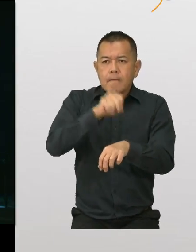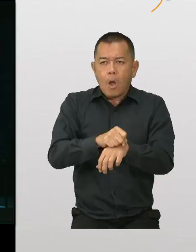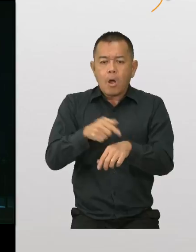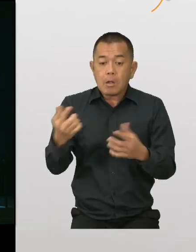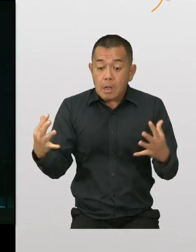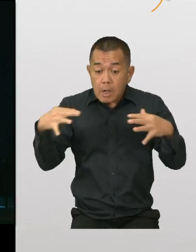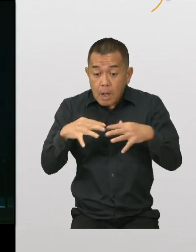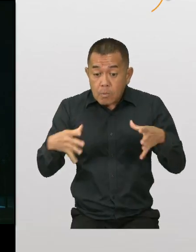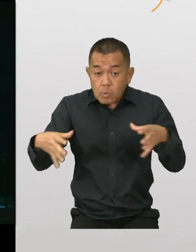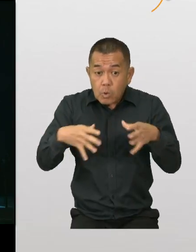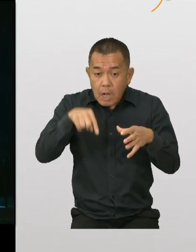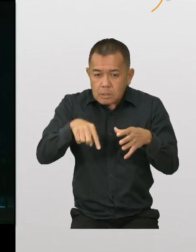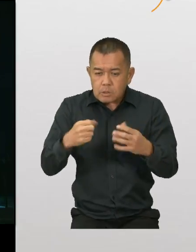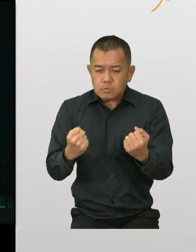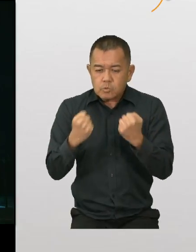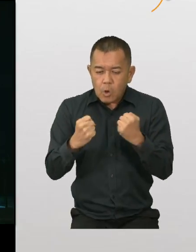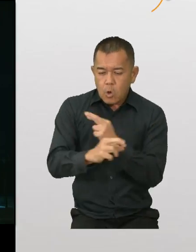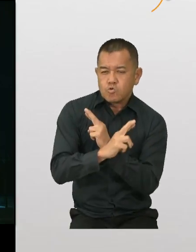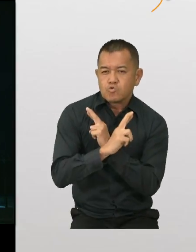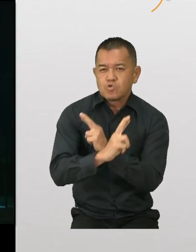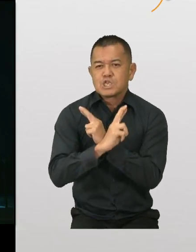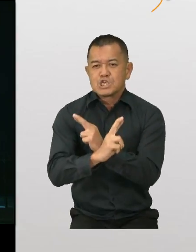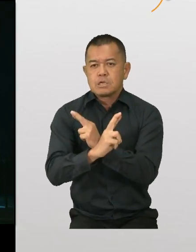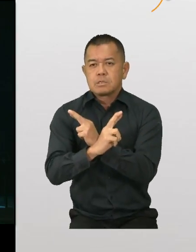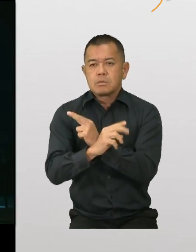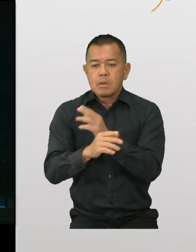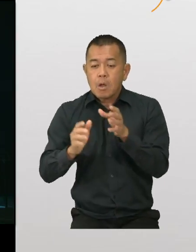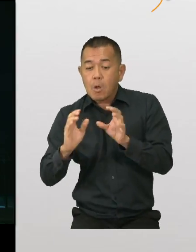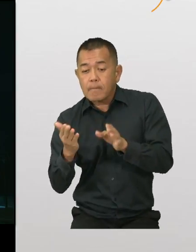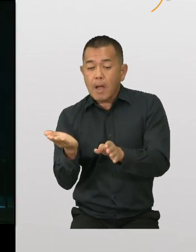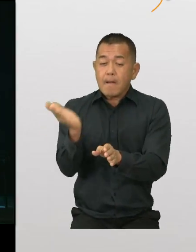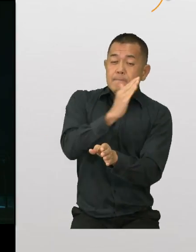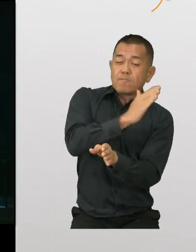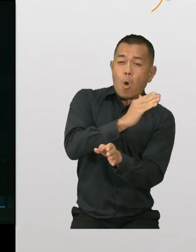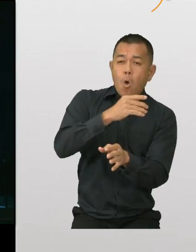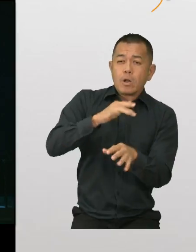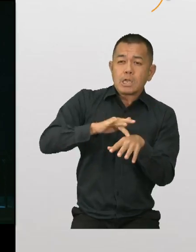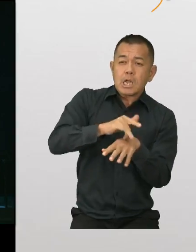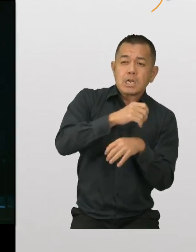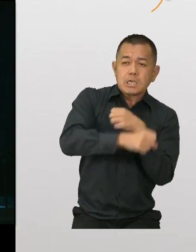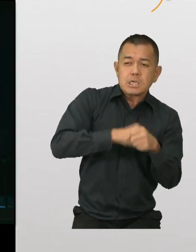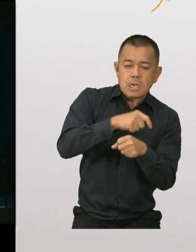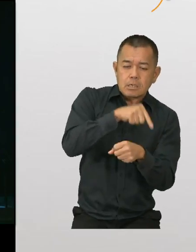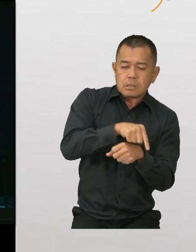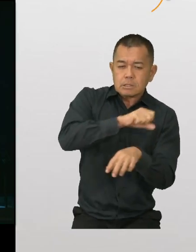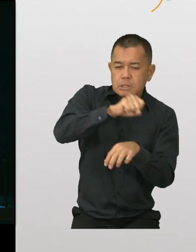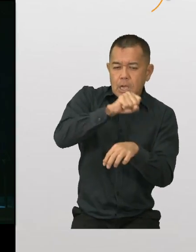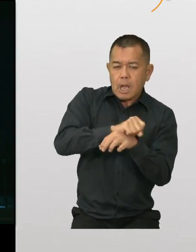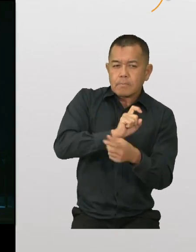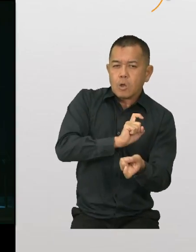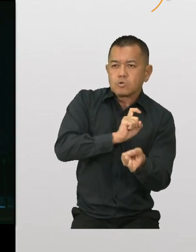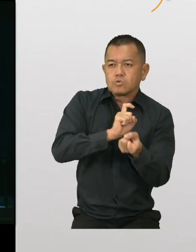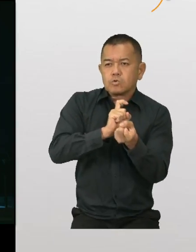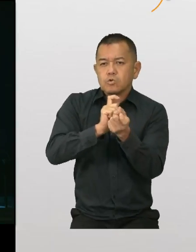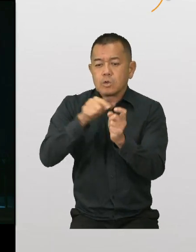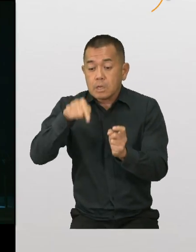resilience. 今天的 Compared to those early years, Singapore now has been totally transformed, and our lives have improved 不 significantly.